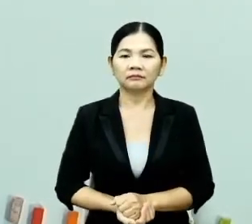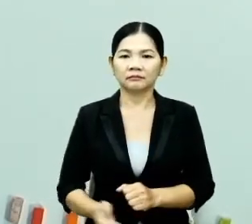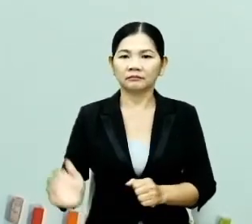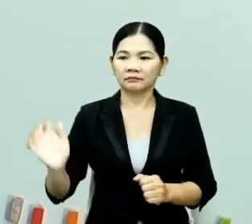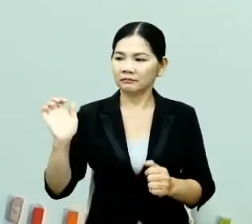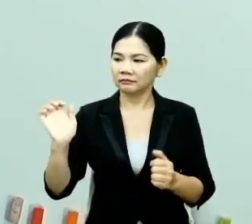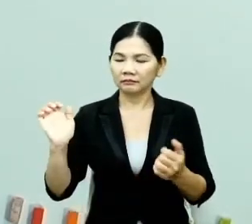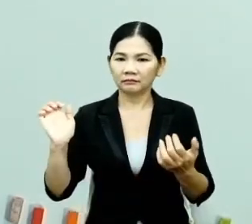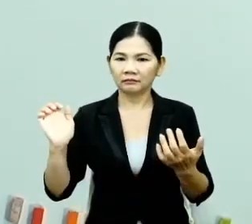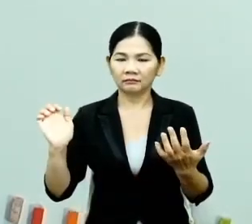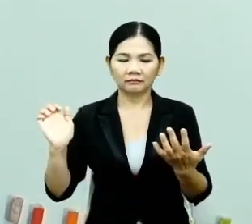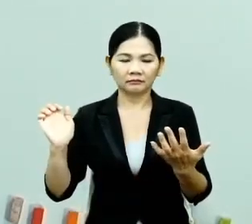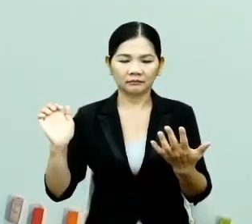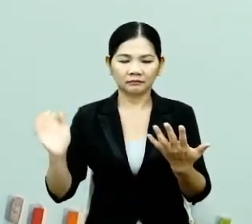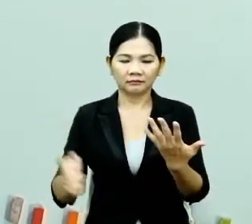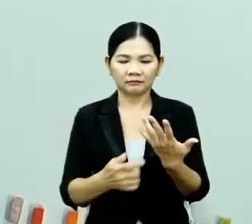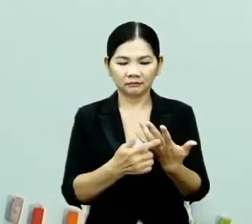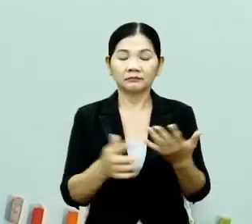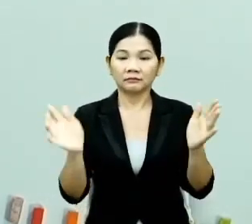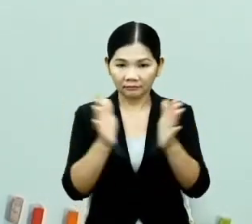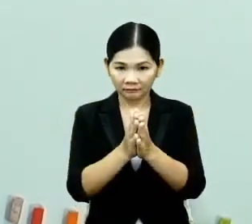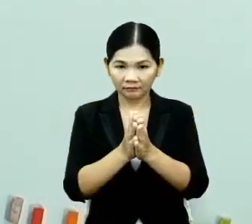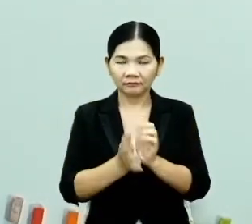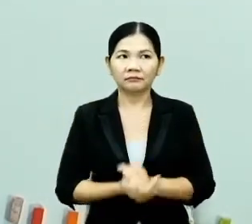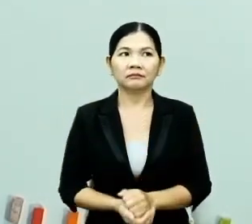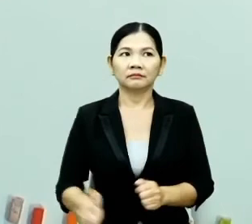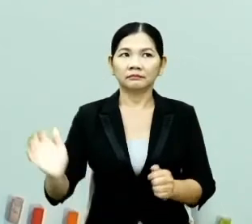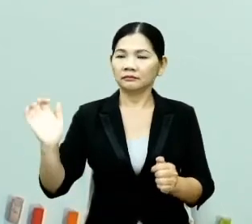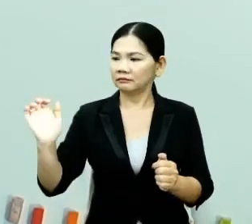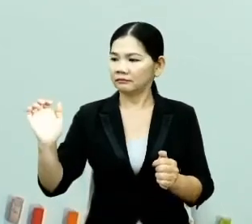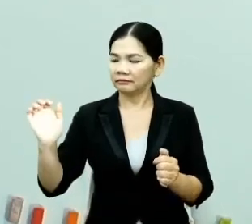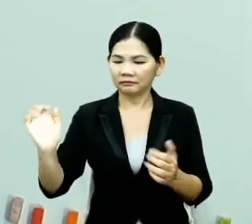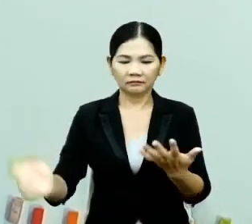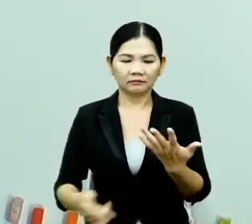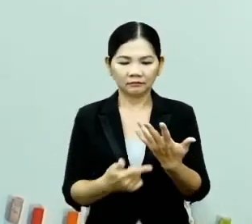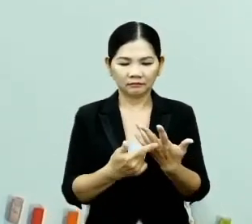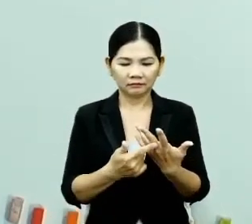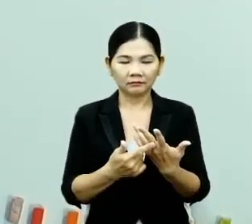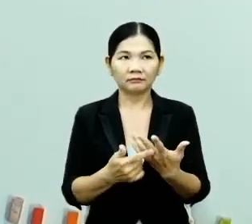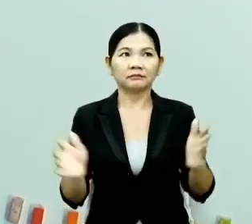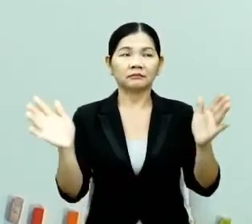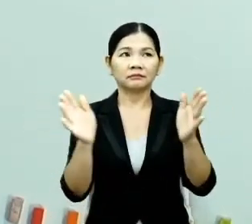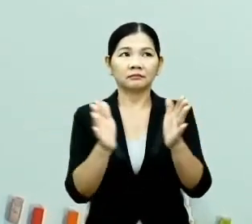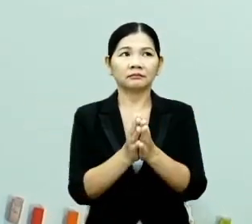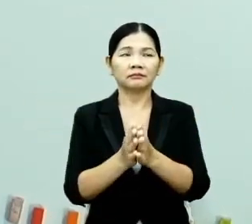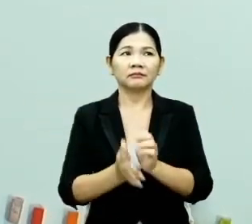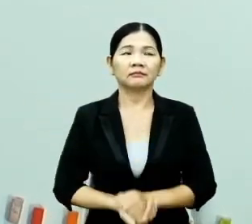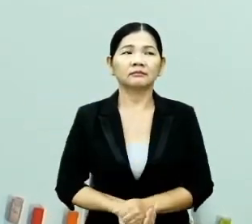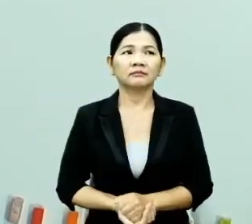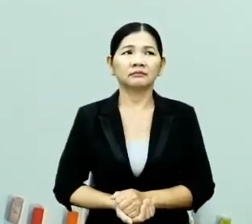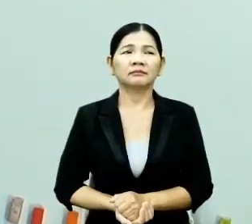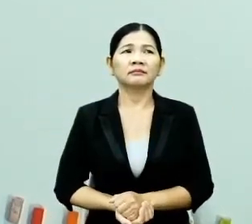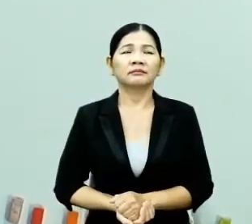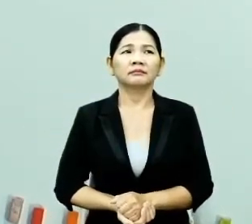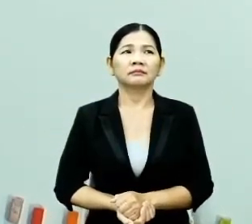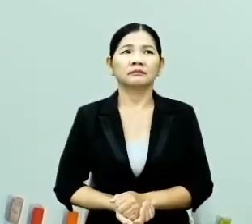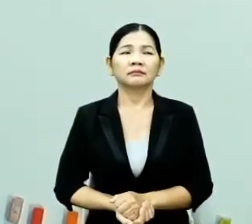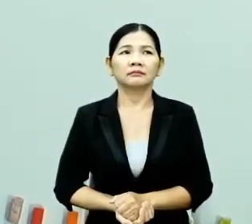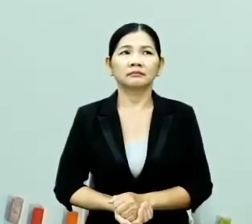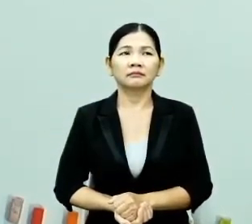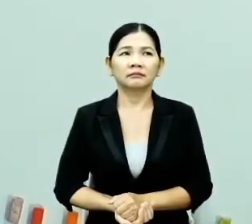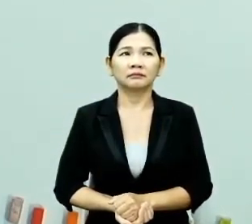ចអាំម្ដងទៀតចអាំបន្ត